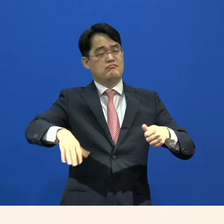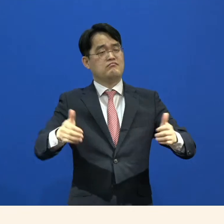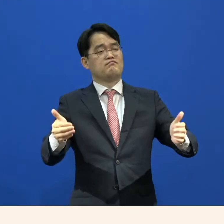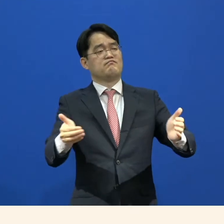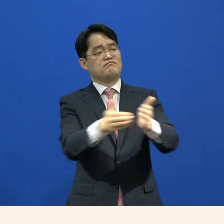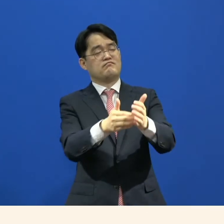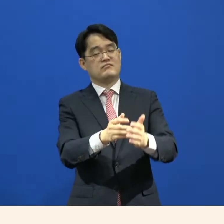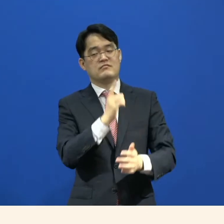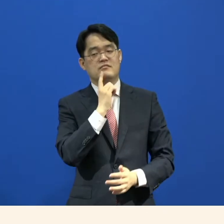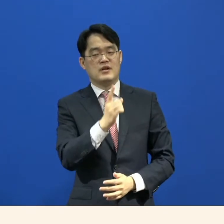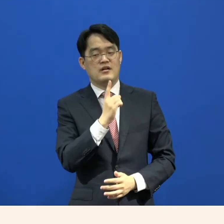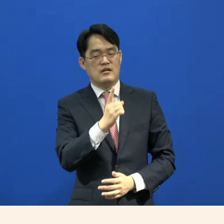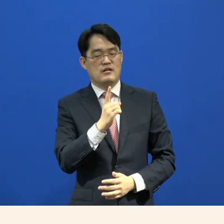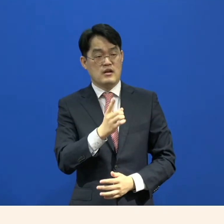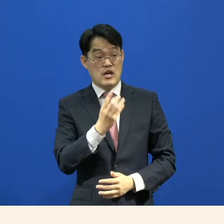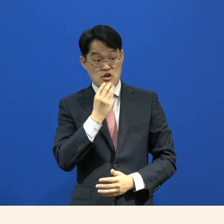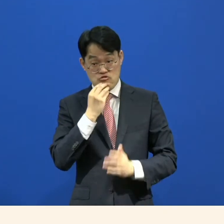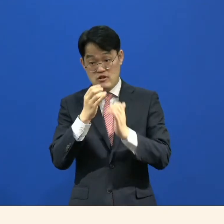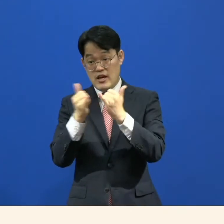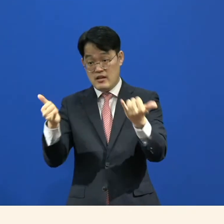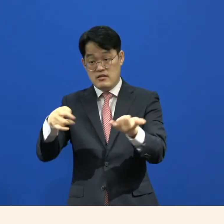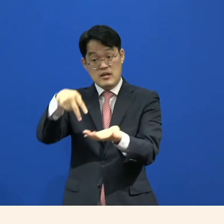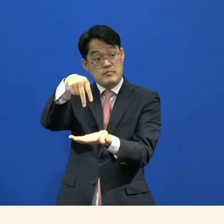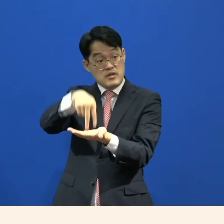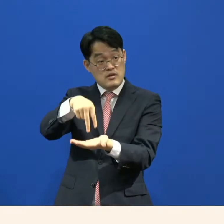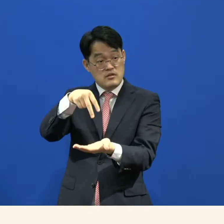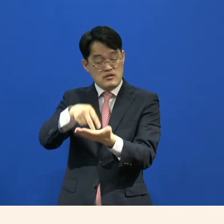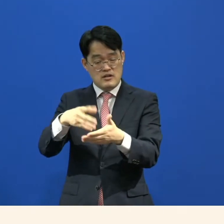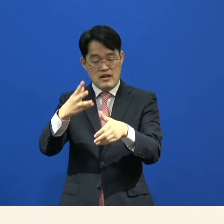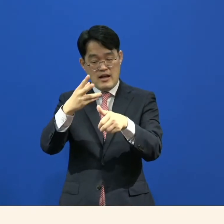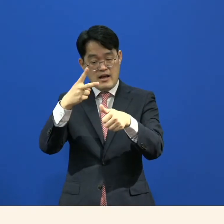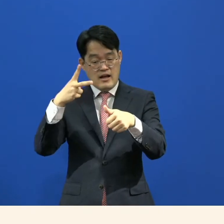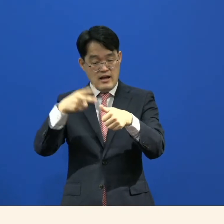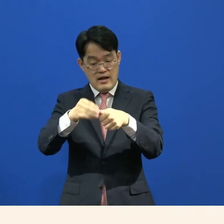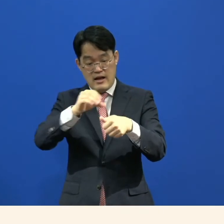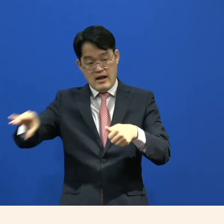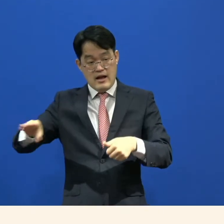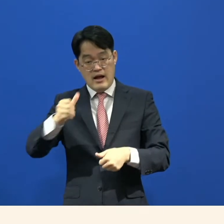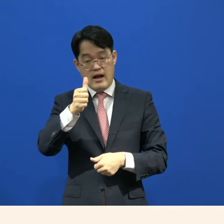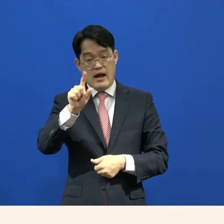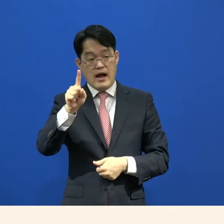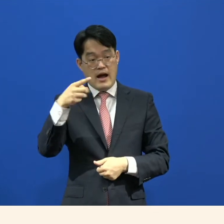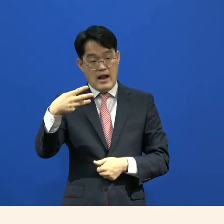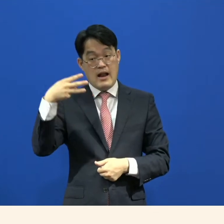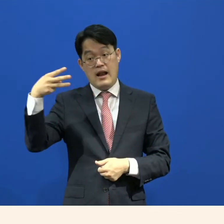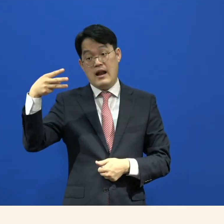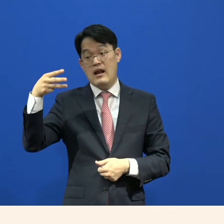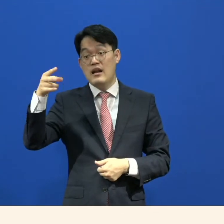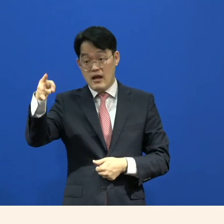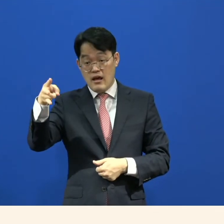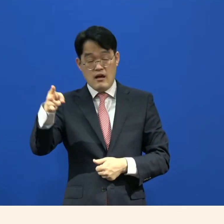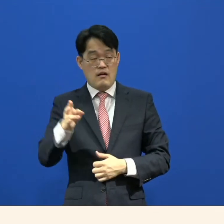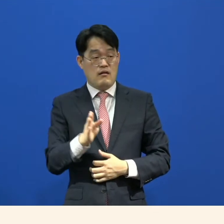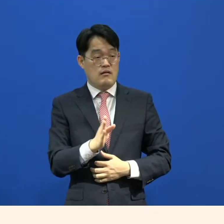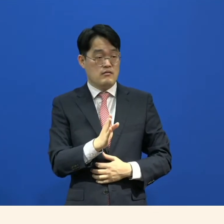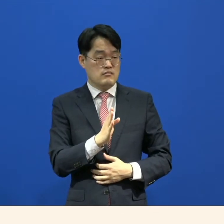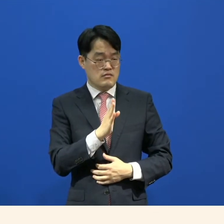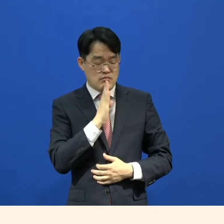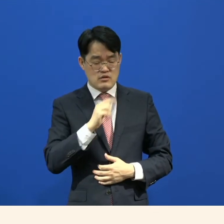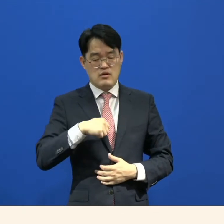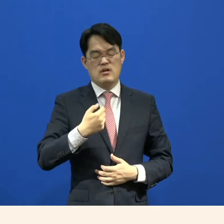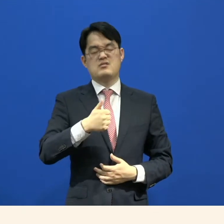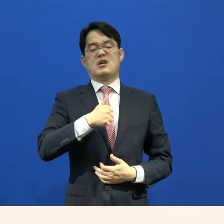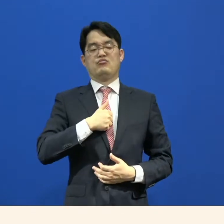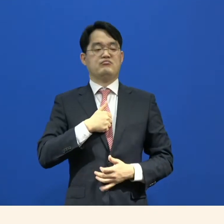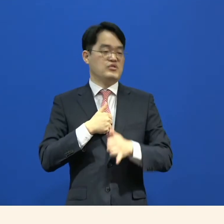이 유대인들에게 있어서 할례는 진짜 엄청난 겁니다. 우리가 생각하는 것보다 훨씬 더, 우리는 좀 이해가 안 되는데 유대인들은 이